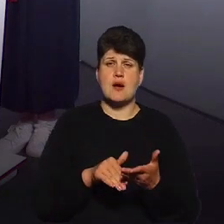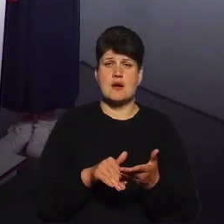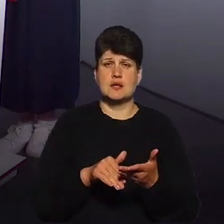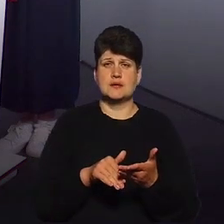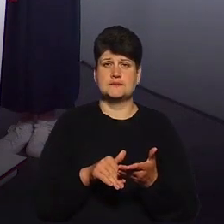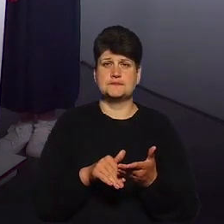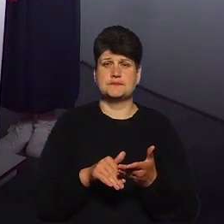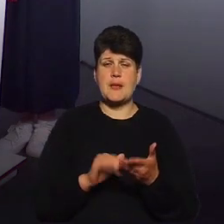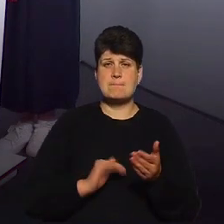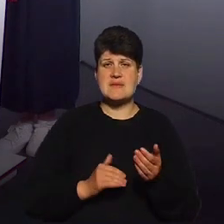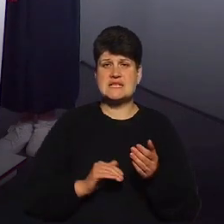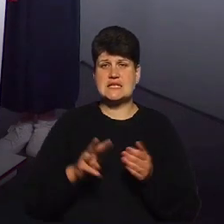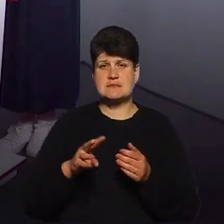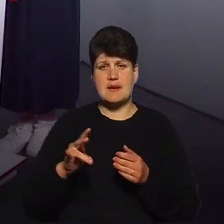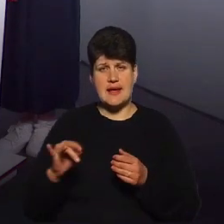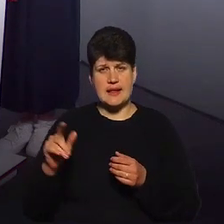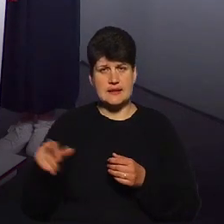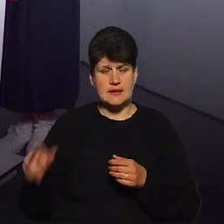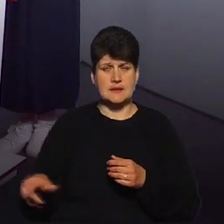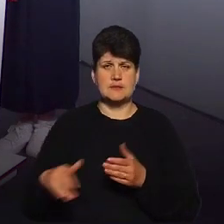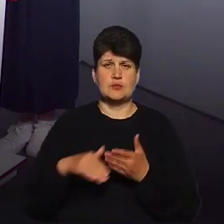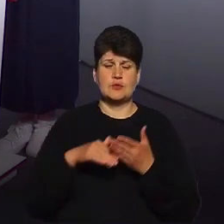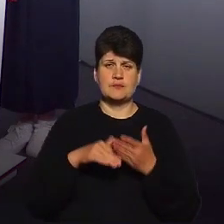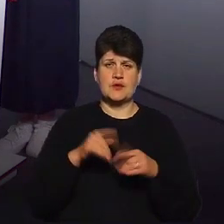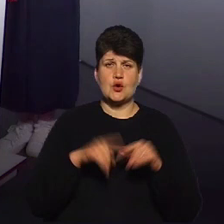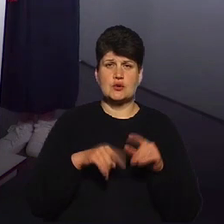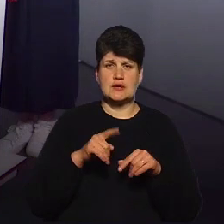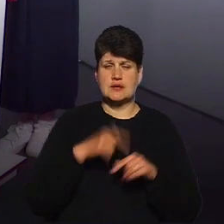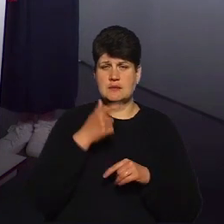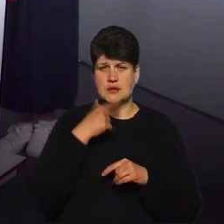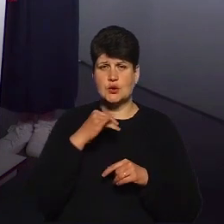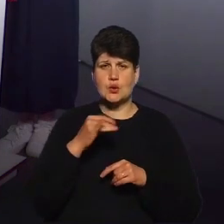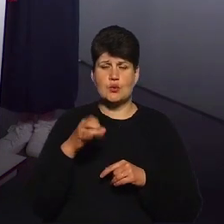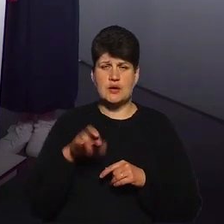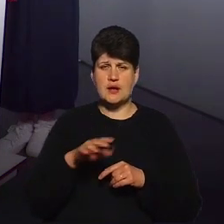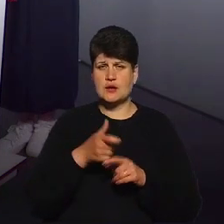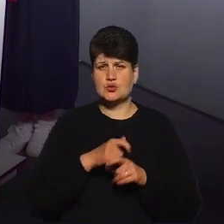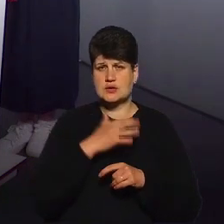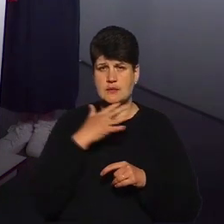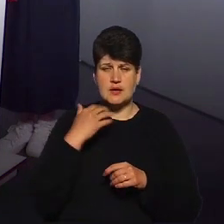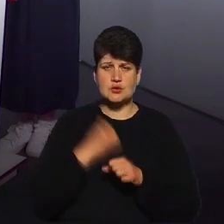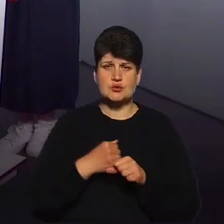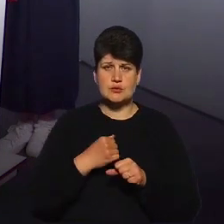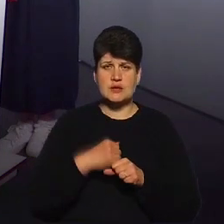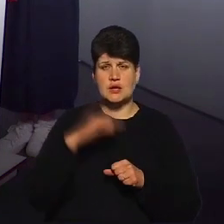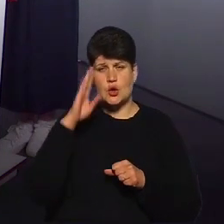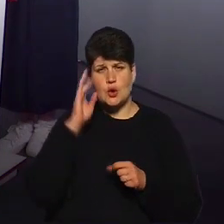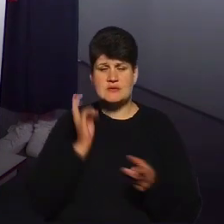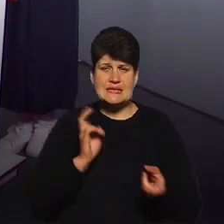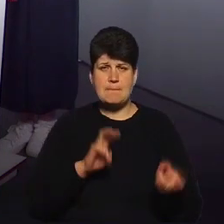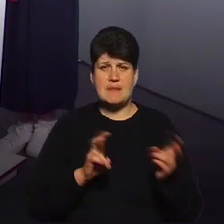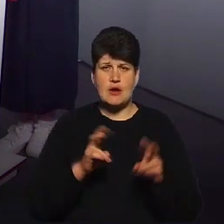бізнесмени допомагали, різні там та такі. Та й родина пана Юрія також дуже багато зробила саме так, і там і хлопці будинку приходили, і воду проводили,